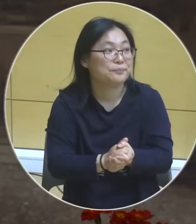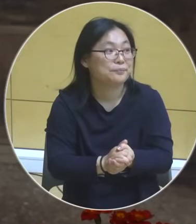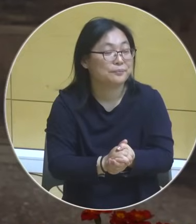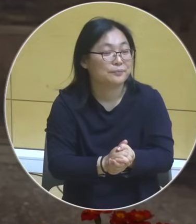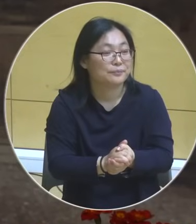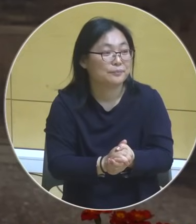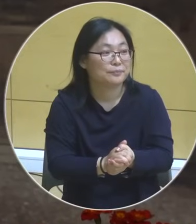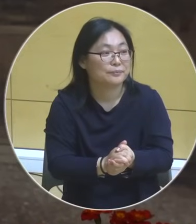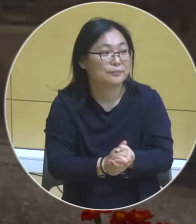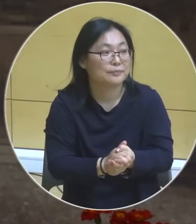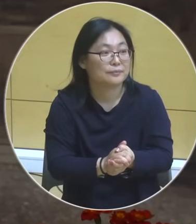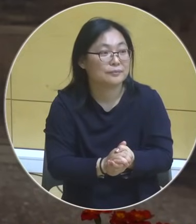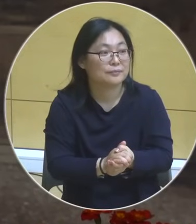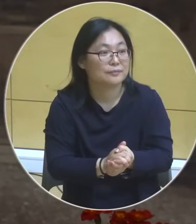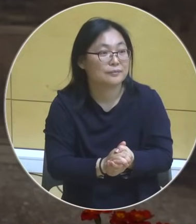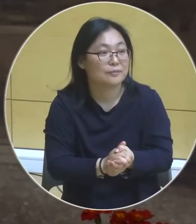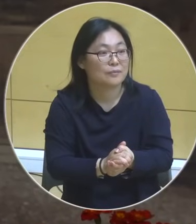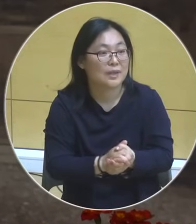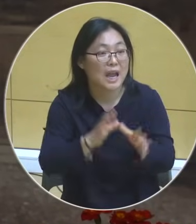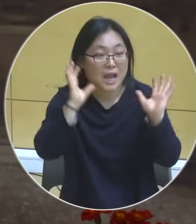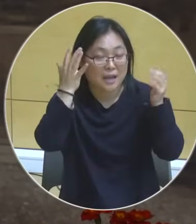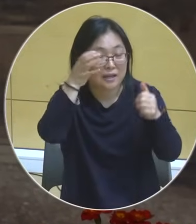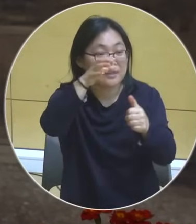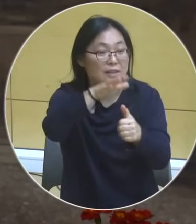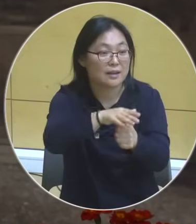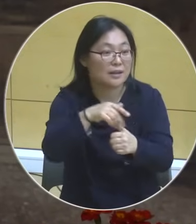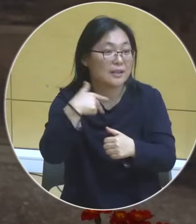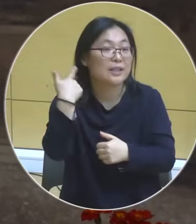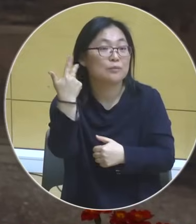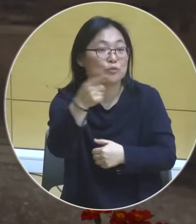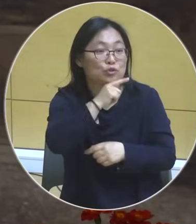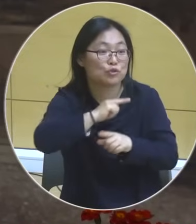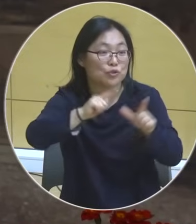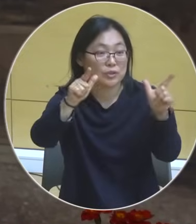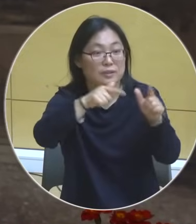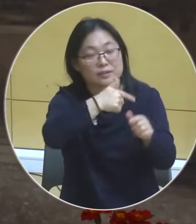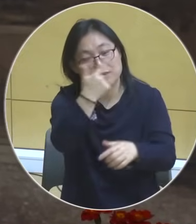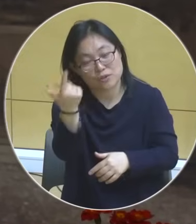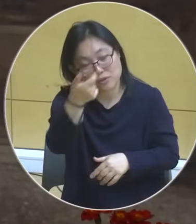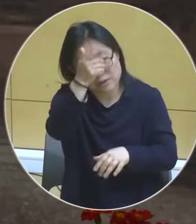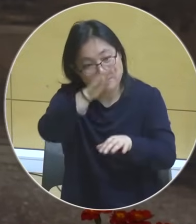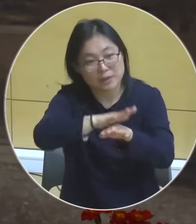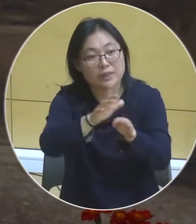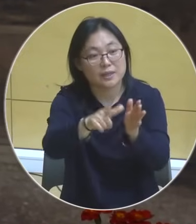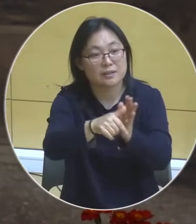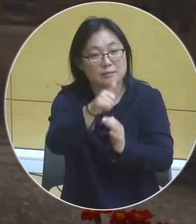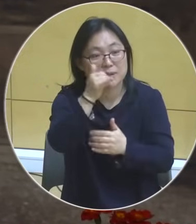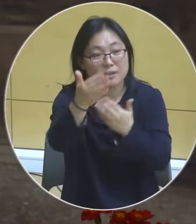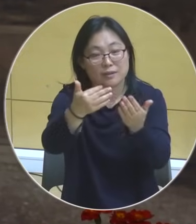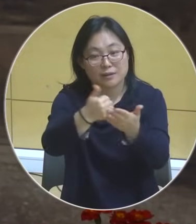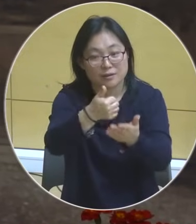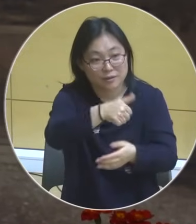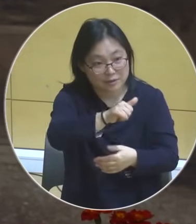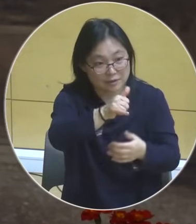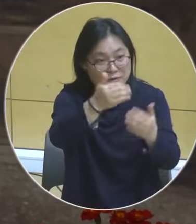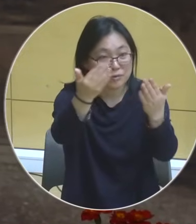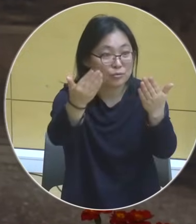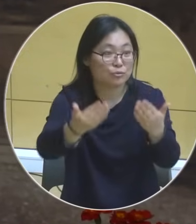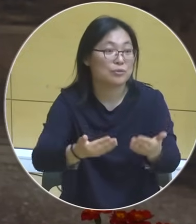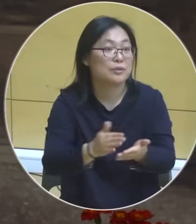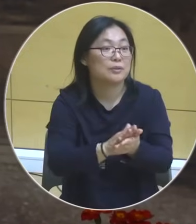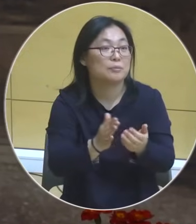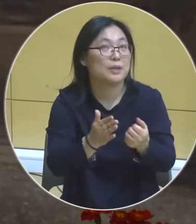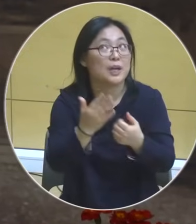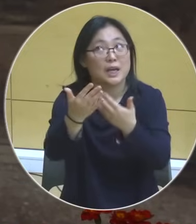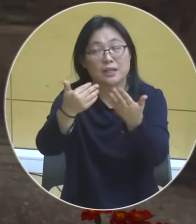바랍니다. 유아 세례가 다음 주일날 저녁 예배시에 있습니다. 우리 자녀를 하나님께서 물러주셨는데 이 자녀를